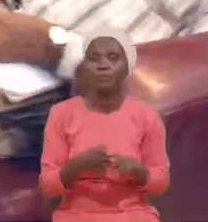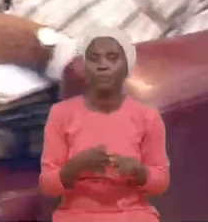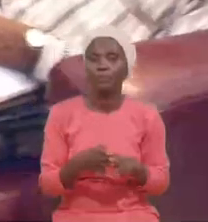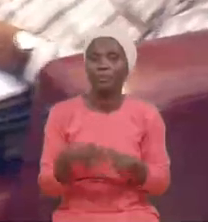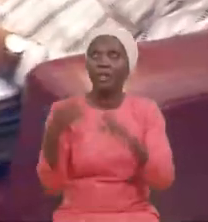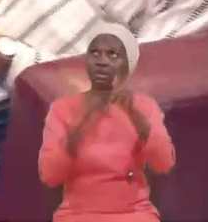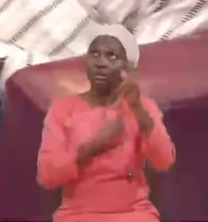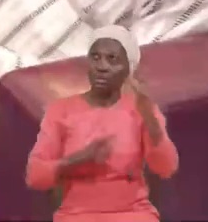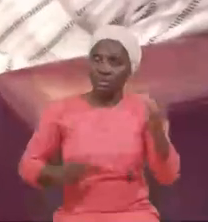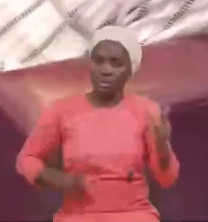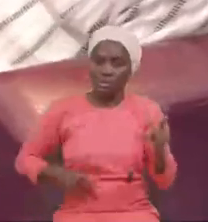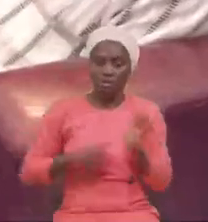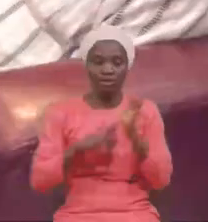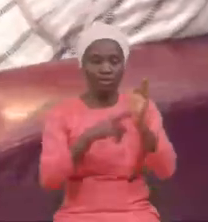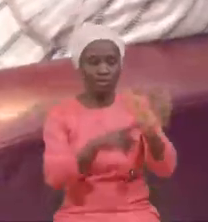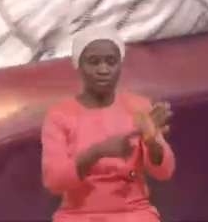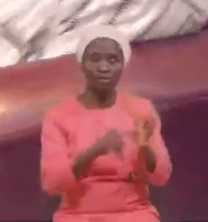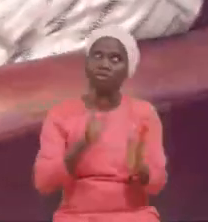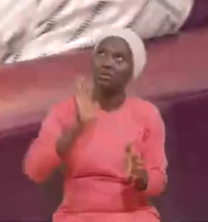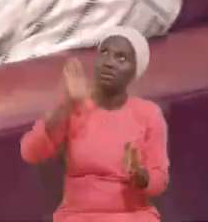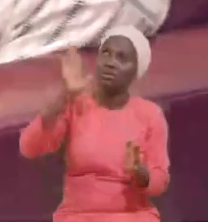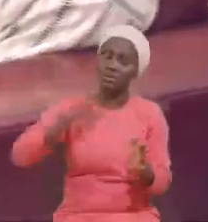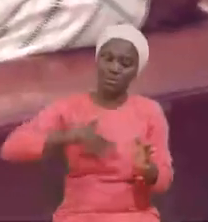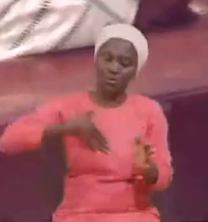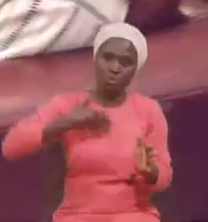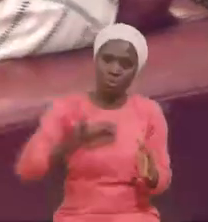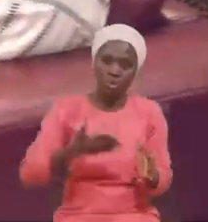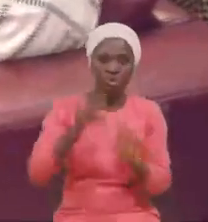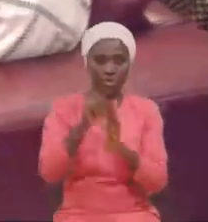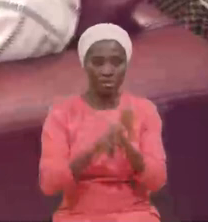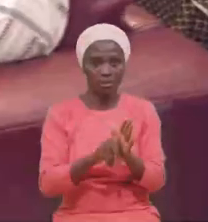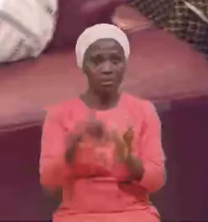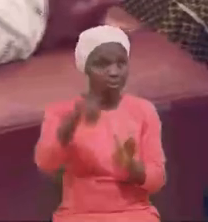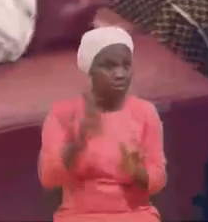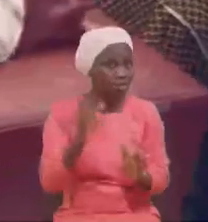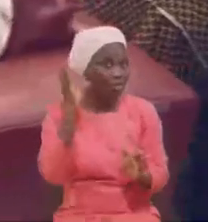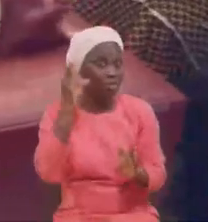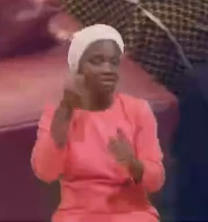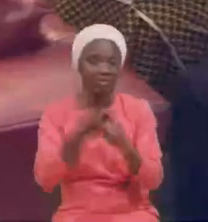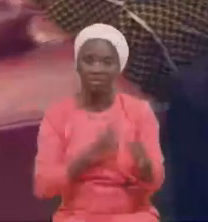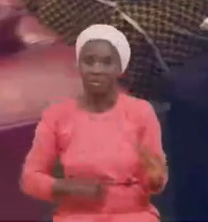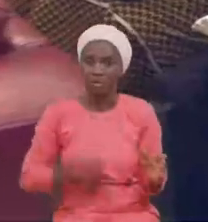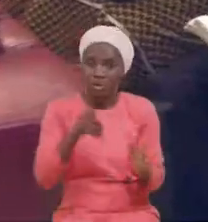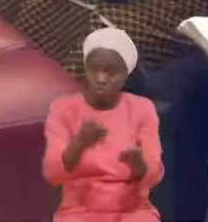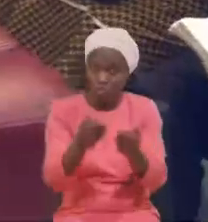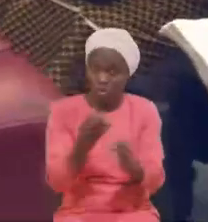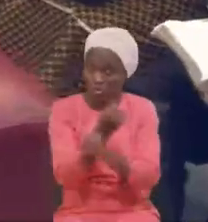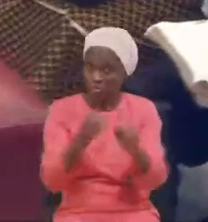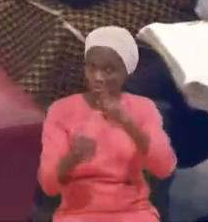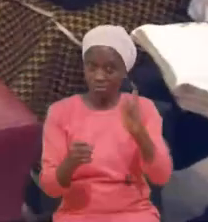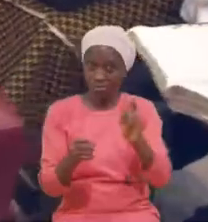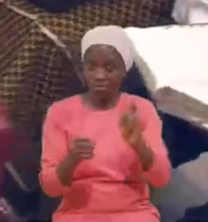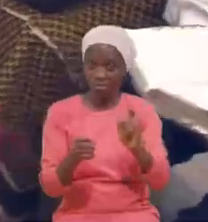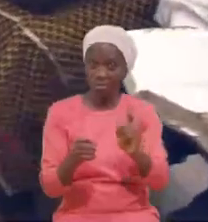a révélé sa volonté à lui, son désir à lui. Vous devez écouter du Seigneur. Vous voulez le salut, est sa